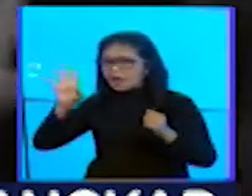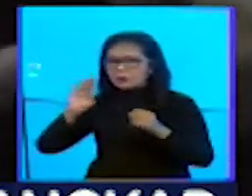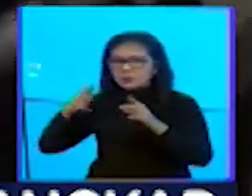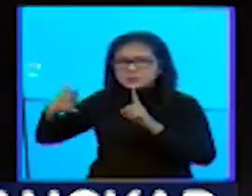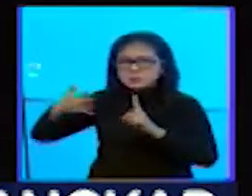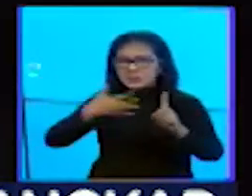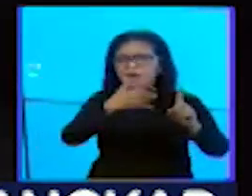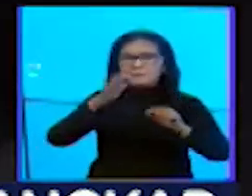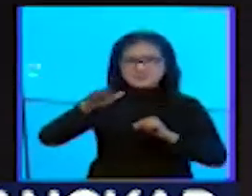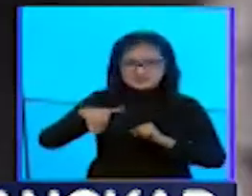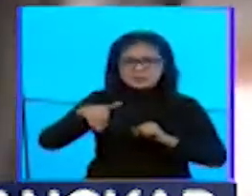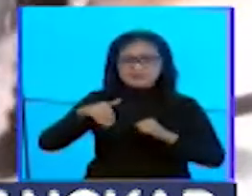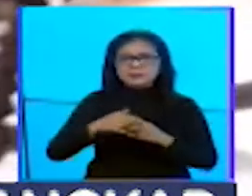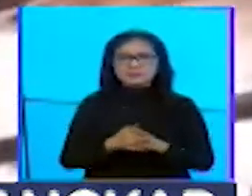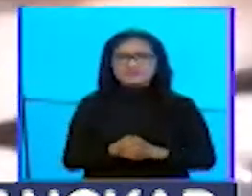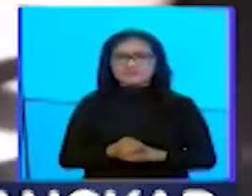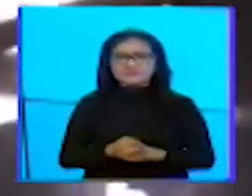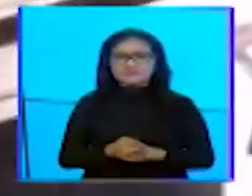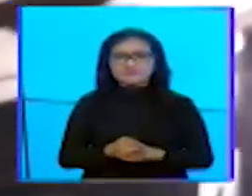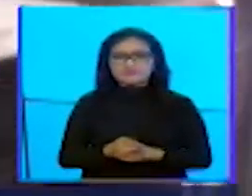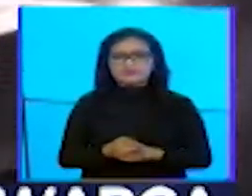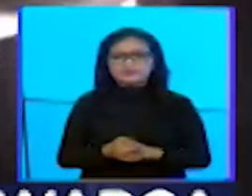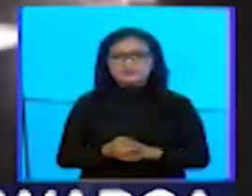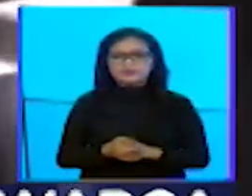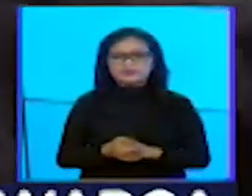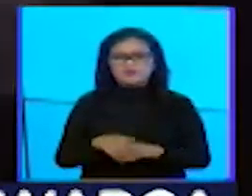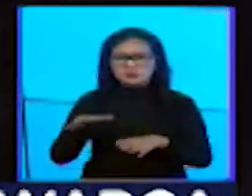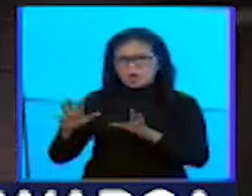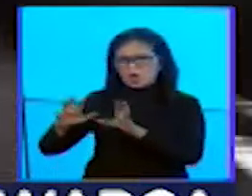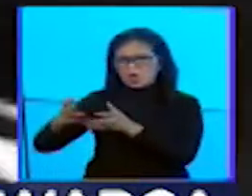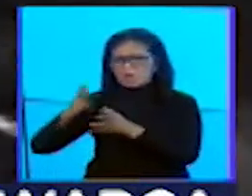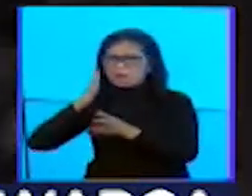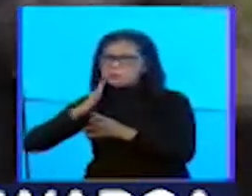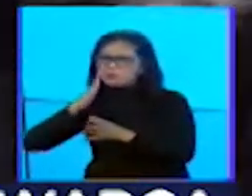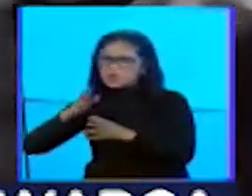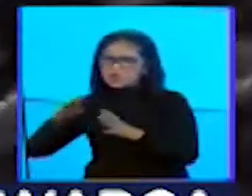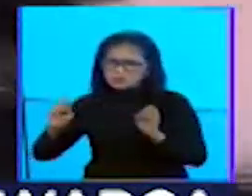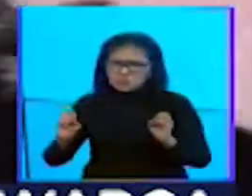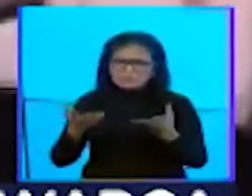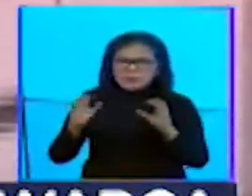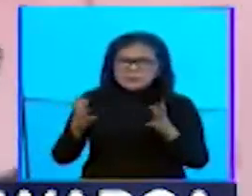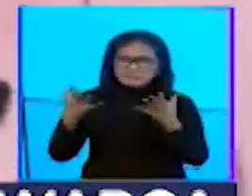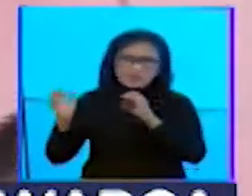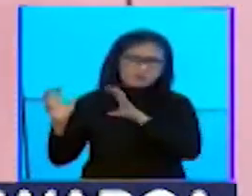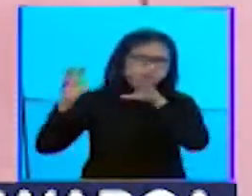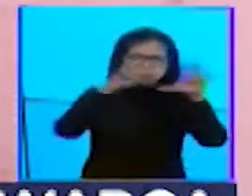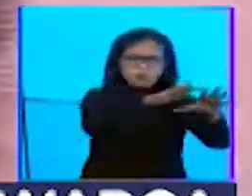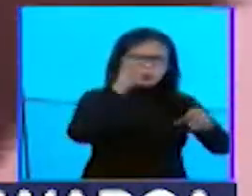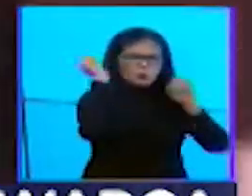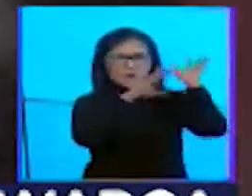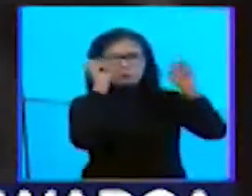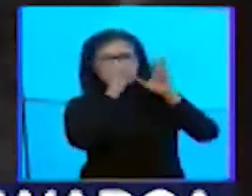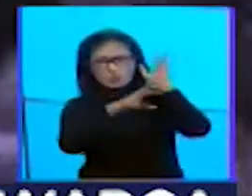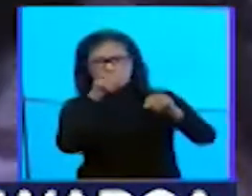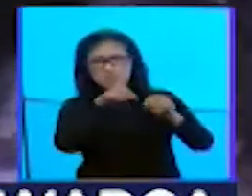Menurut warga, sekelompok pemuda tiba-tiba datang menyerang dan merusak rumah serta kendaraan milik warga Kang Mayong Perumpung Jatinegara Jakarta Timur